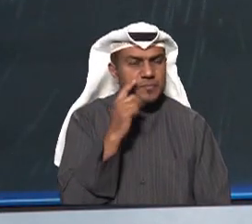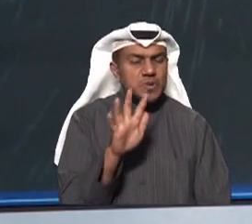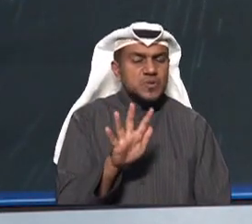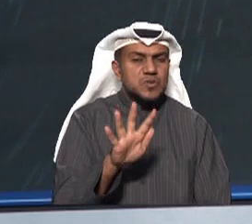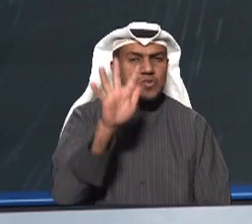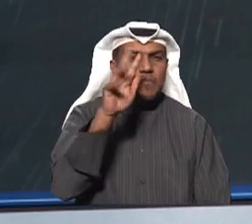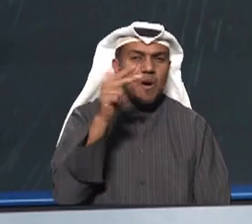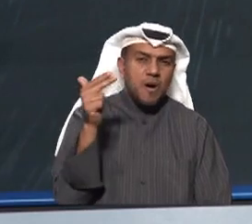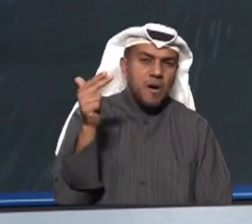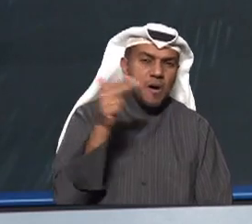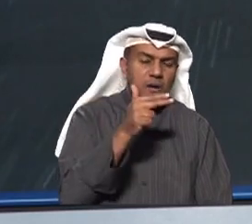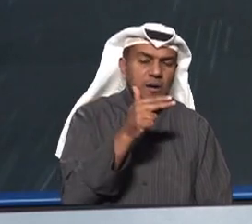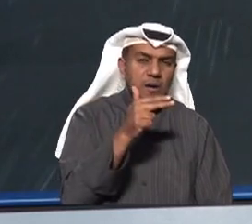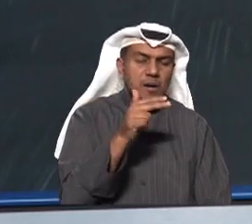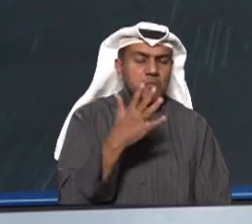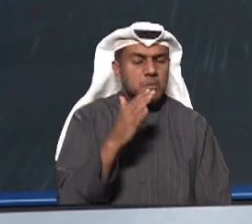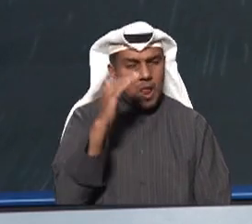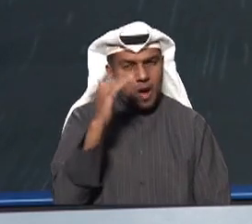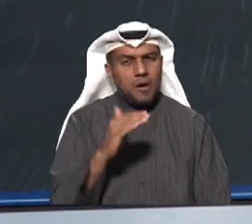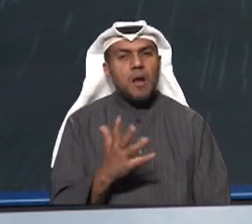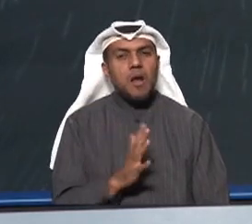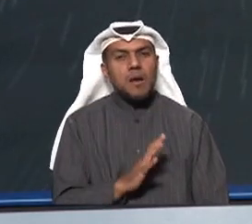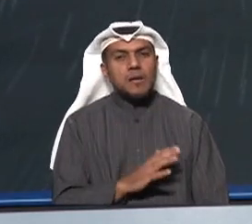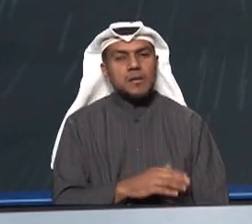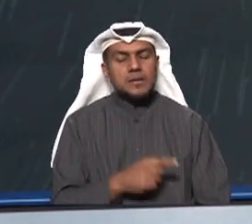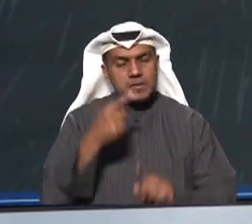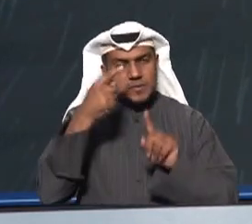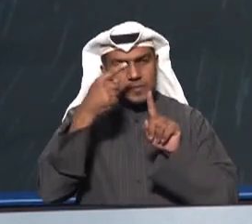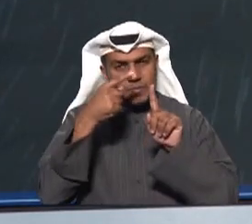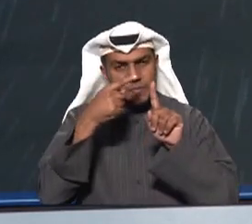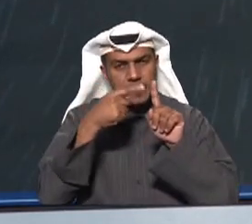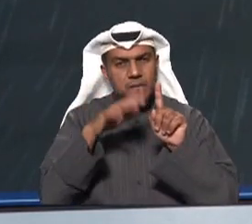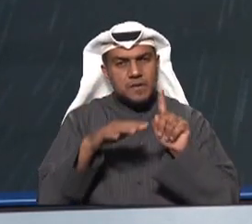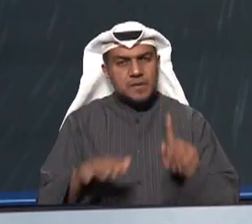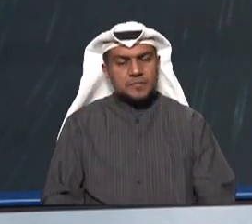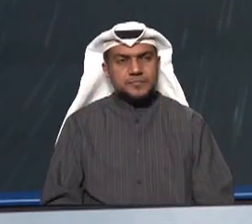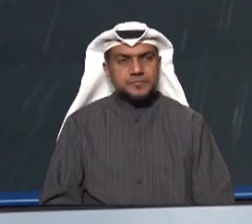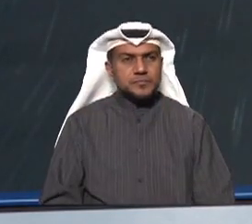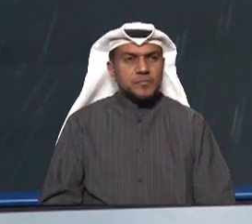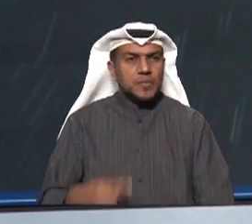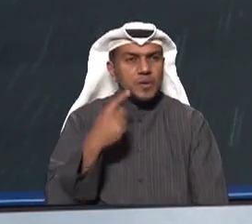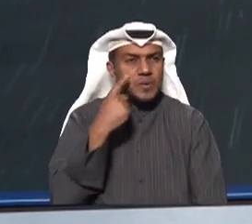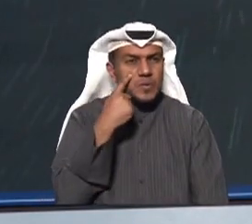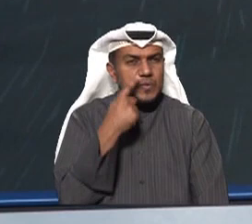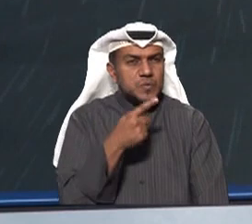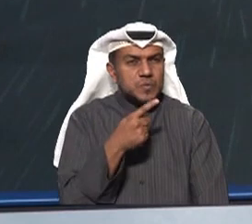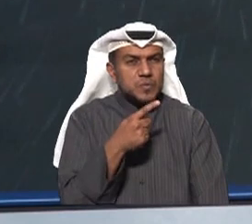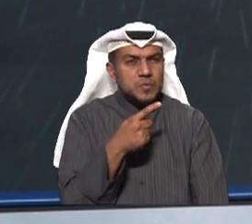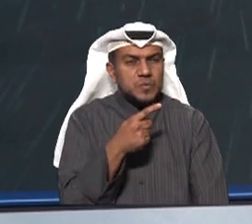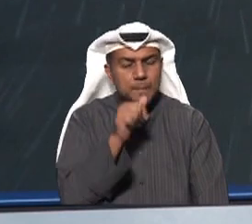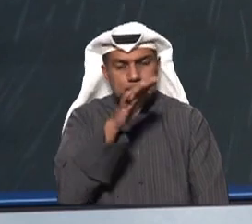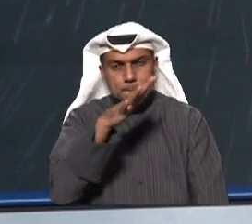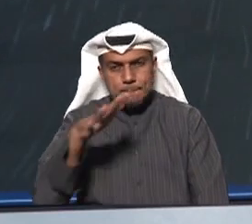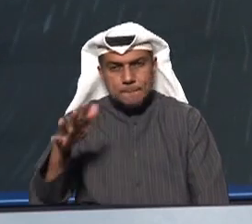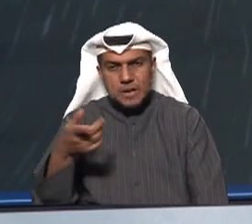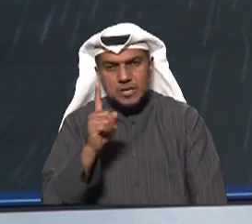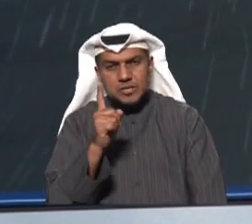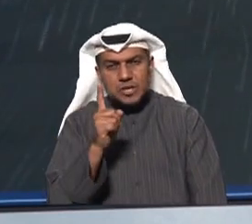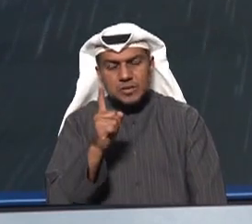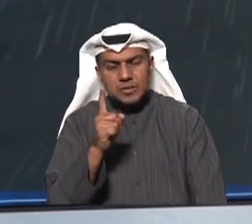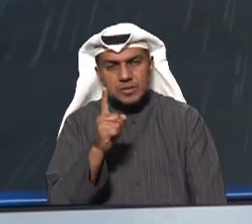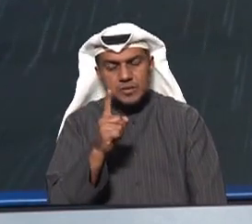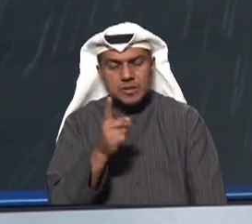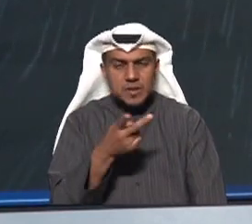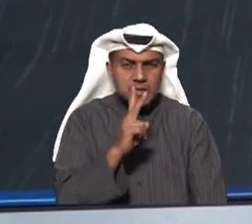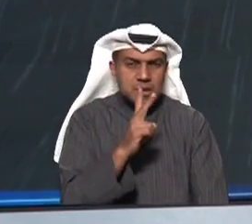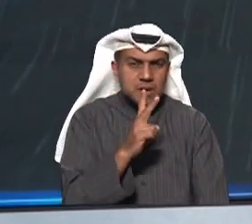غرب المناطق الصحراوية قد تقل إلى ما دون ذلك، ولكن بعض المناطق المتوسطة وكذلك الساحلية متفاوتة ما بين 11 إلى